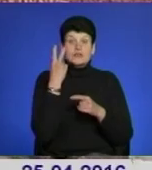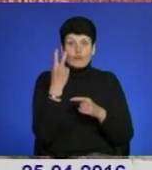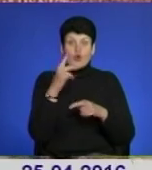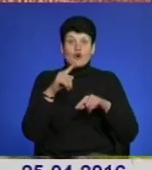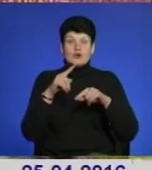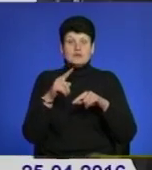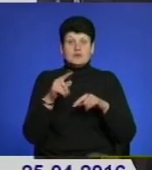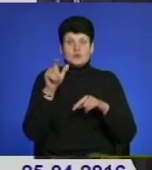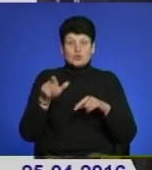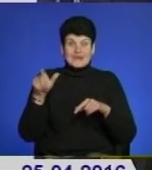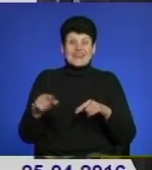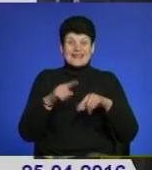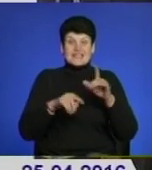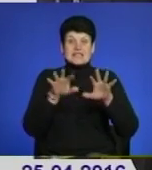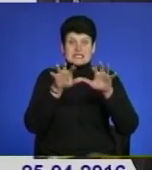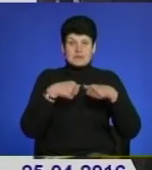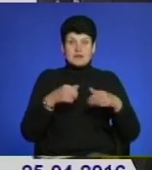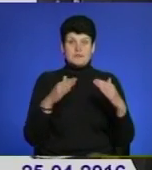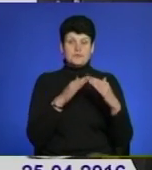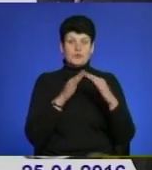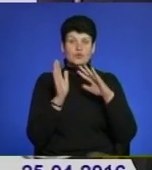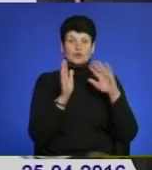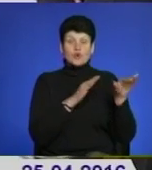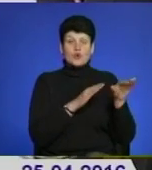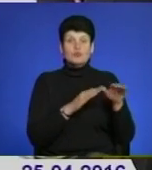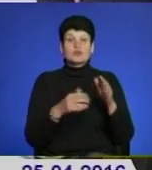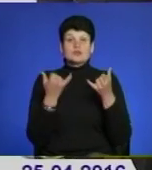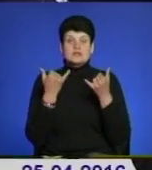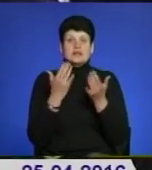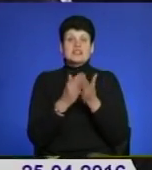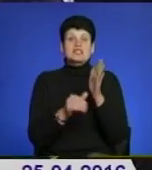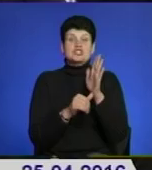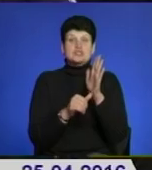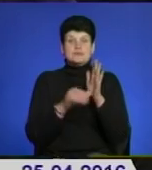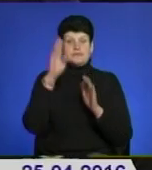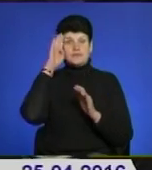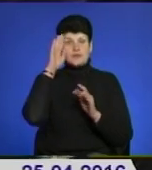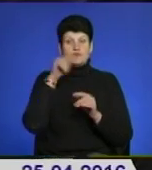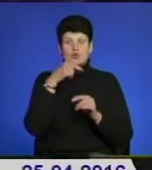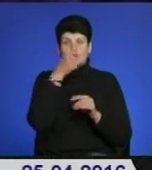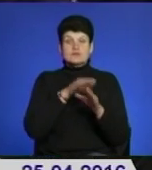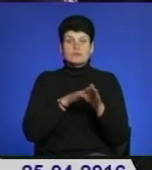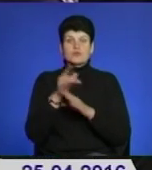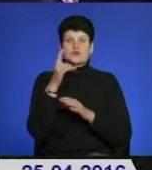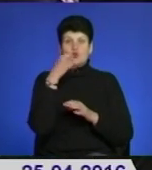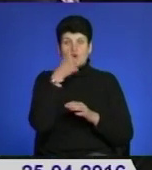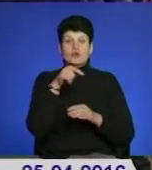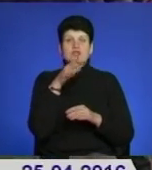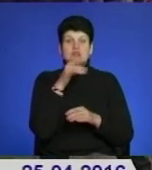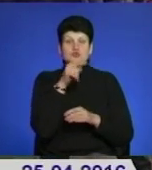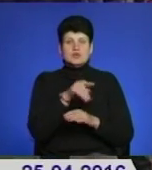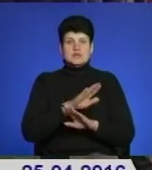забрали на батьківщину. Тож сьогодні на Миколинецькому кладовищі спочиває 6 героїв. Цьогоріч виповнюється 100 років з часу їх